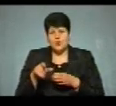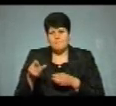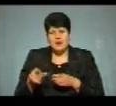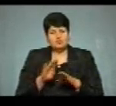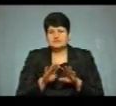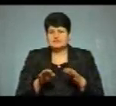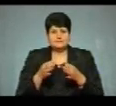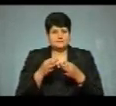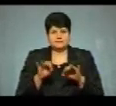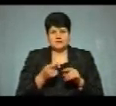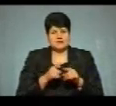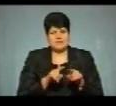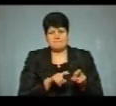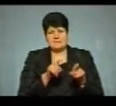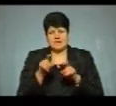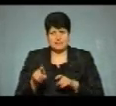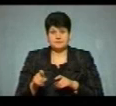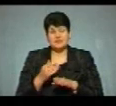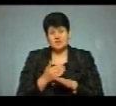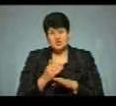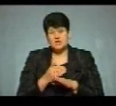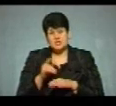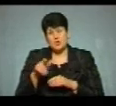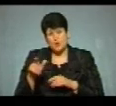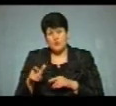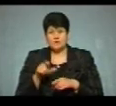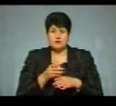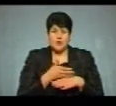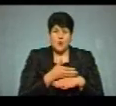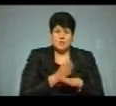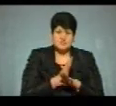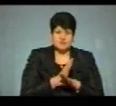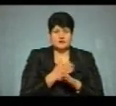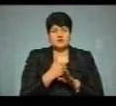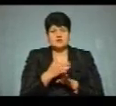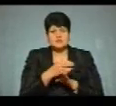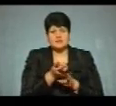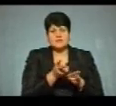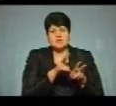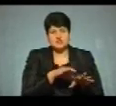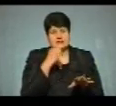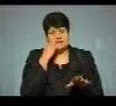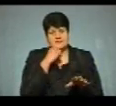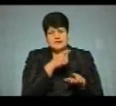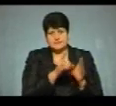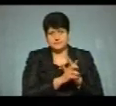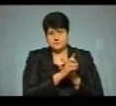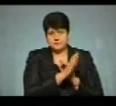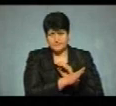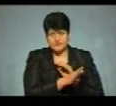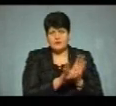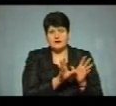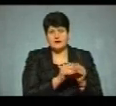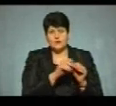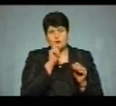не допустили до цього переходу, хоча частково громада тоді розділилася і частина залишилася в старому храмі разом